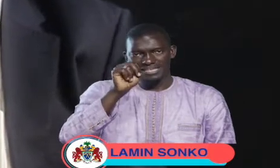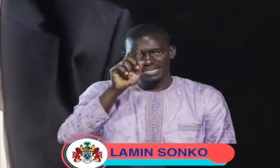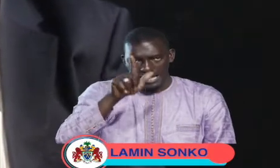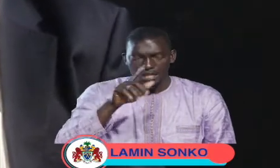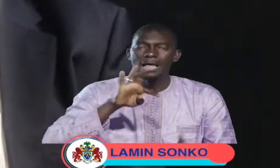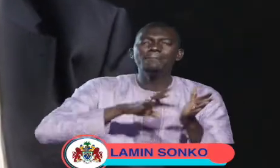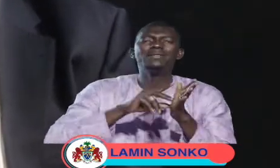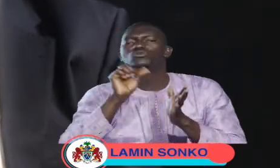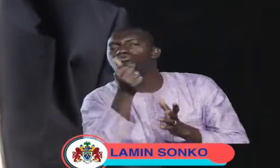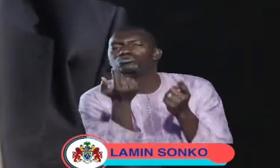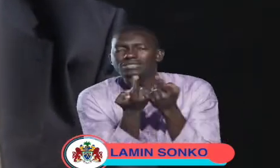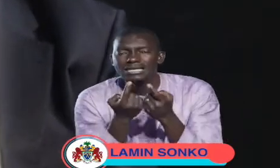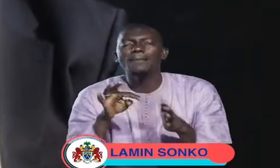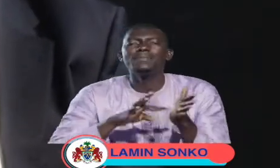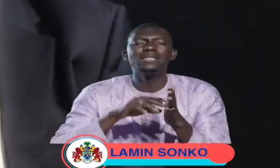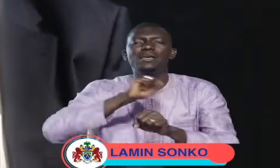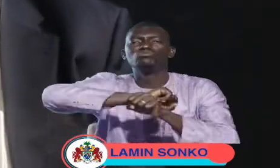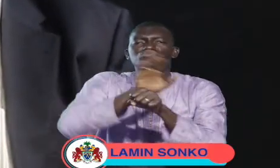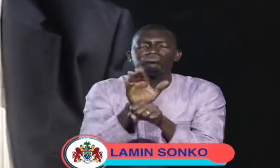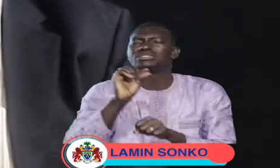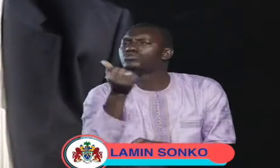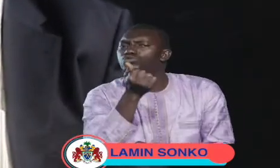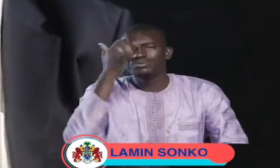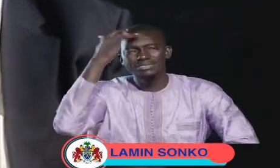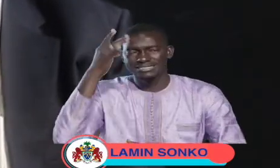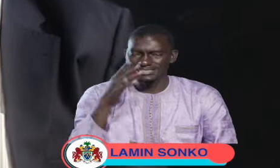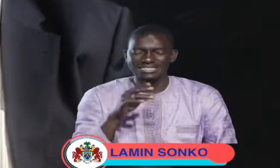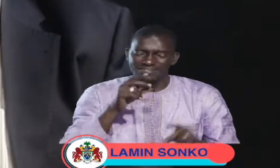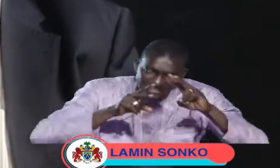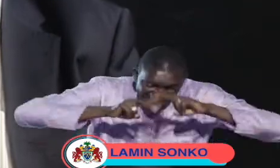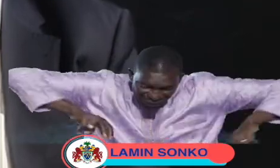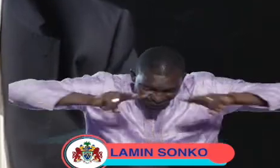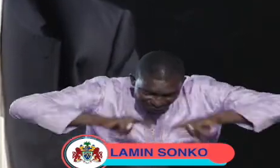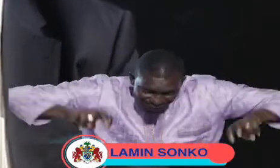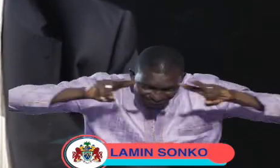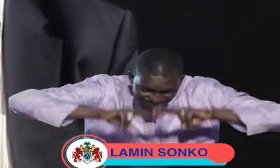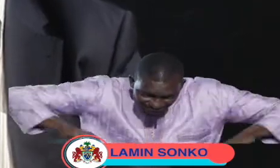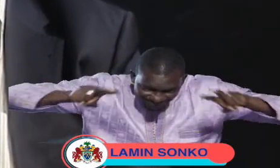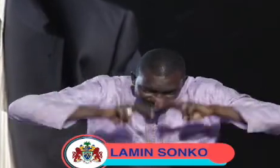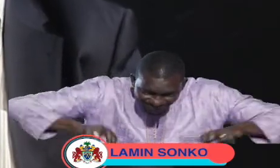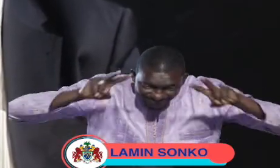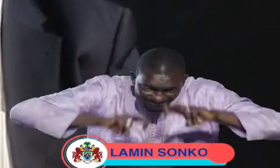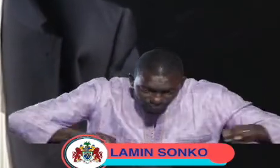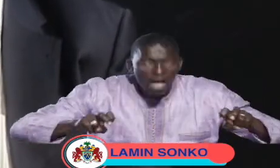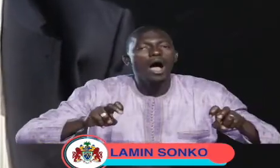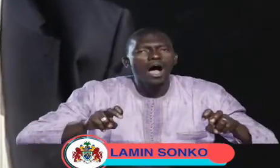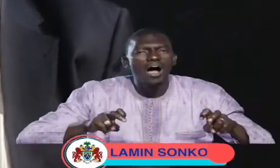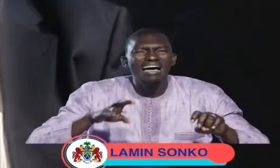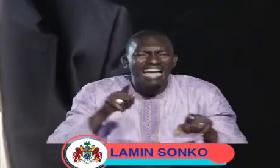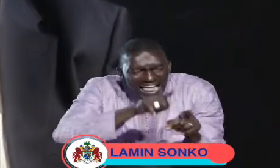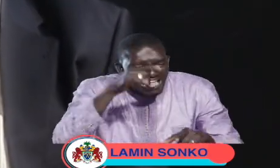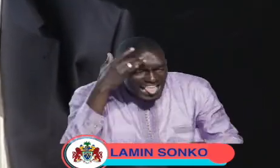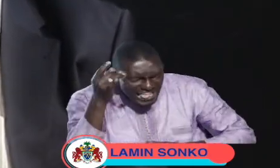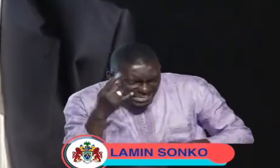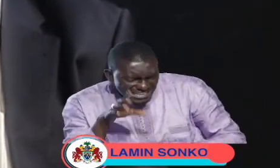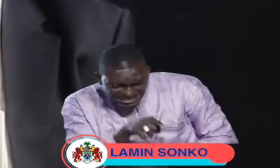fami an ko mol mam fellum bakala koto so kamala war na kiskisoro kata ke jibelo kala kola kaje ko pro e min kuranya